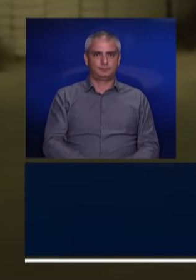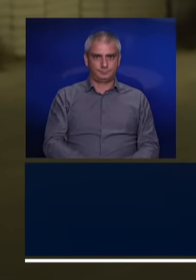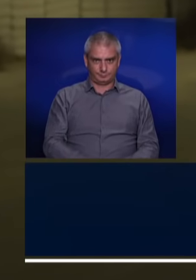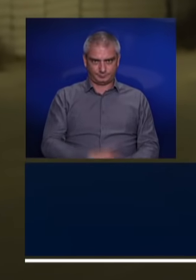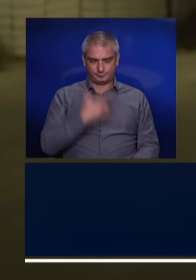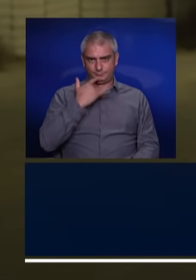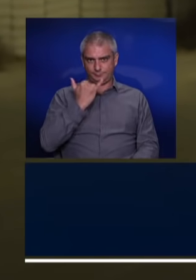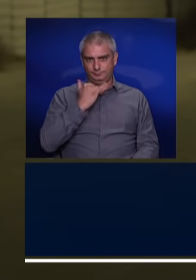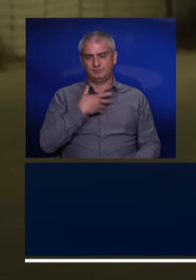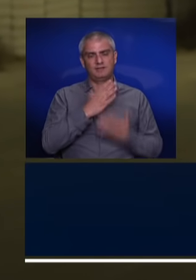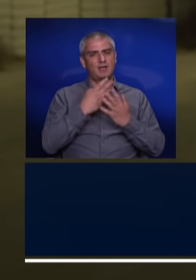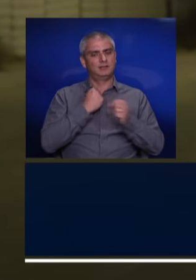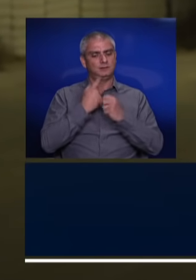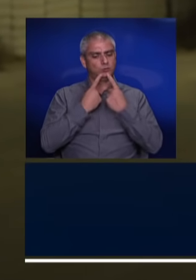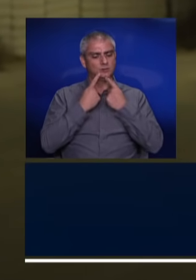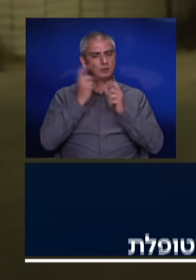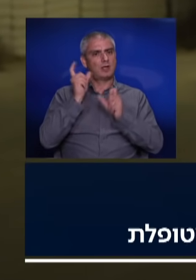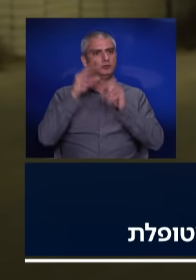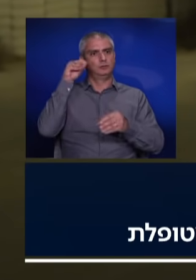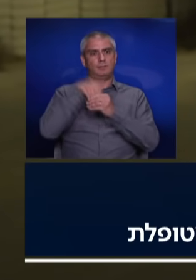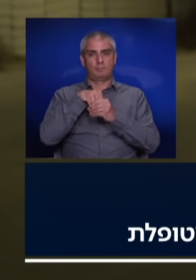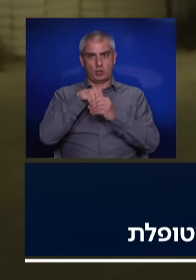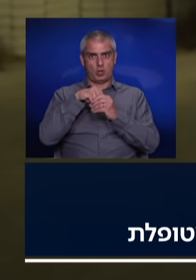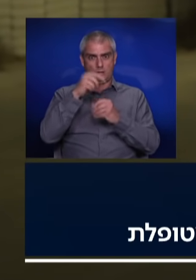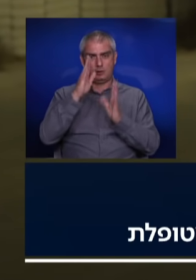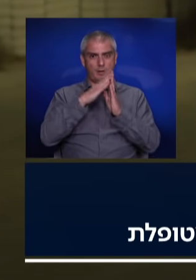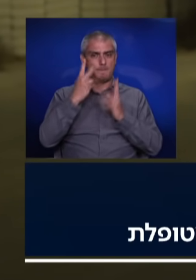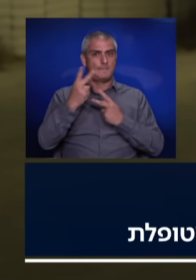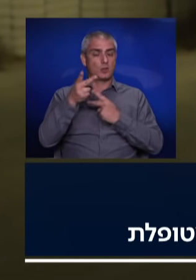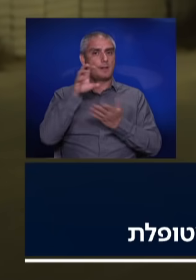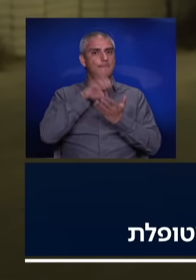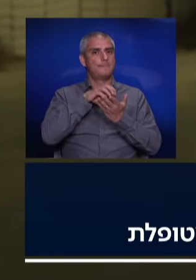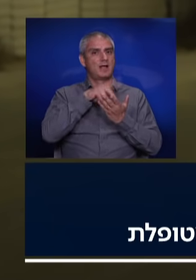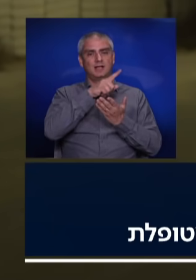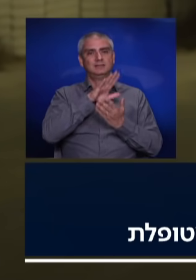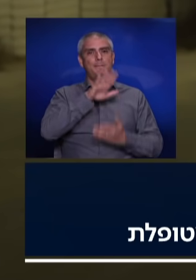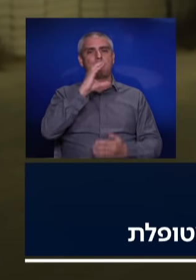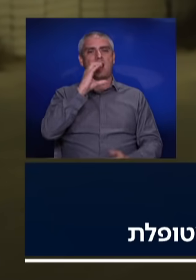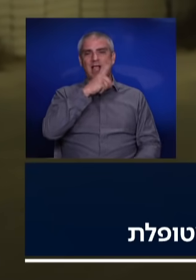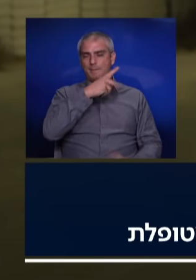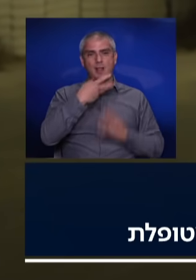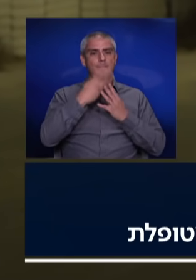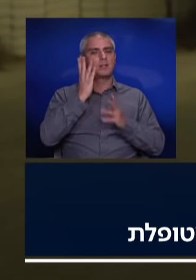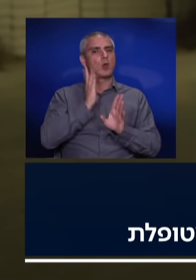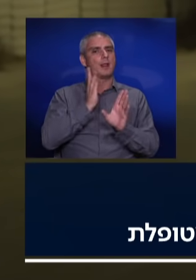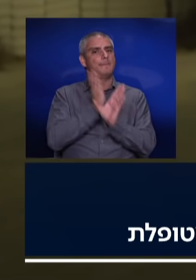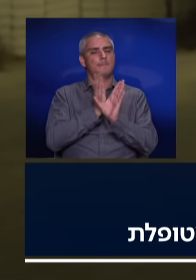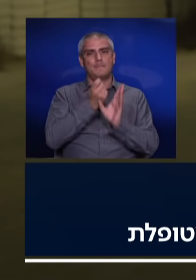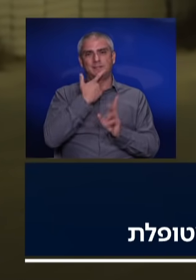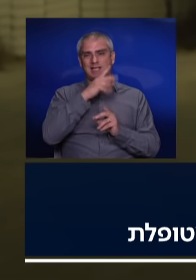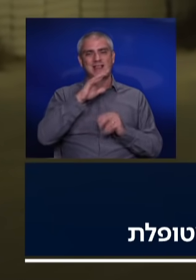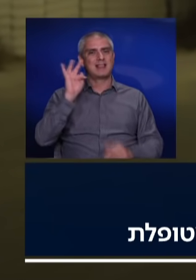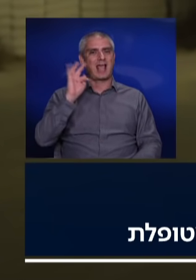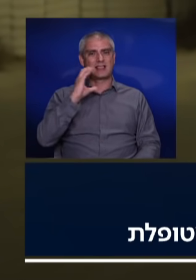נכון, לפי שיחות שאנחנו מקיימים עם גורמים בתוך בית החולים, המרכז מעלה כרמל, בית חולים פסיכיאטרי בית עירת כרמל,